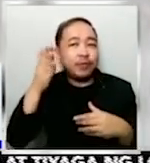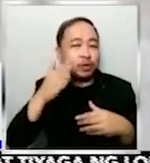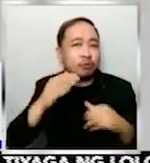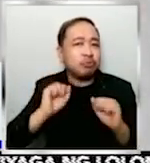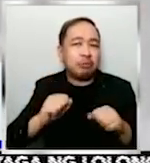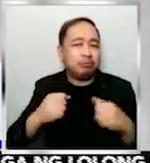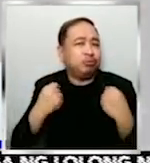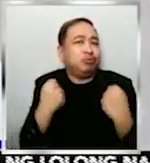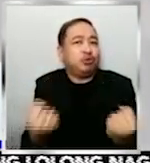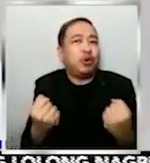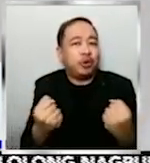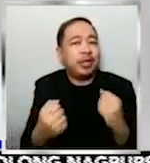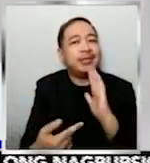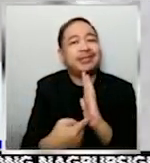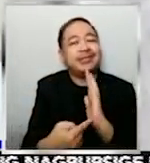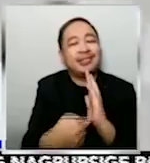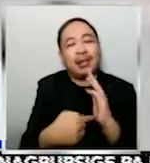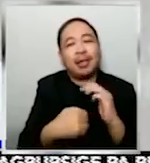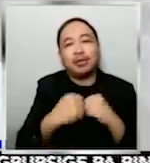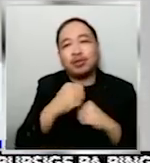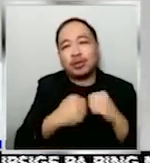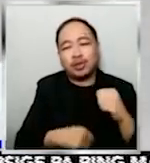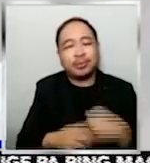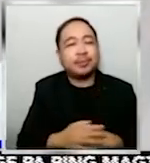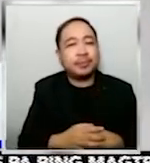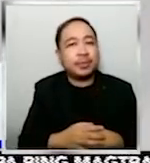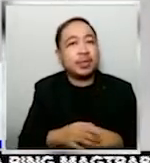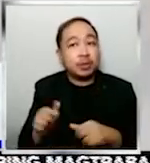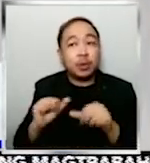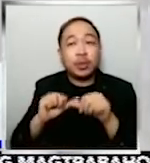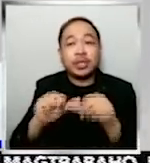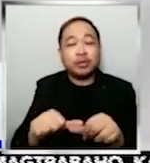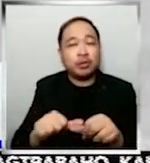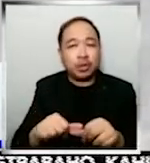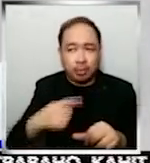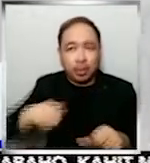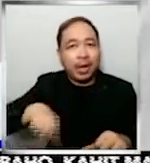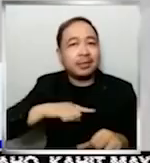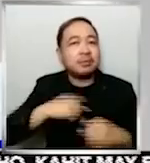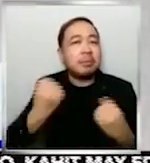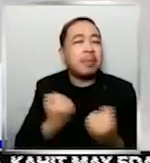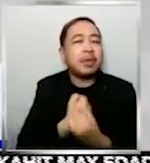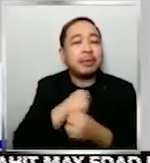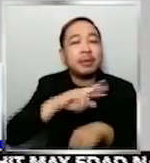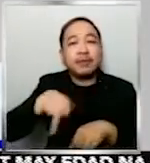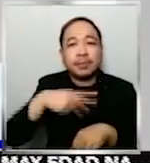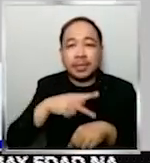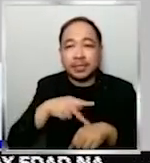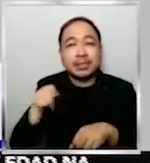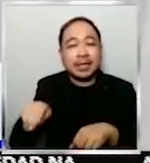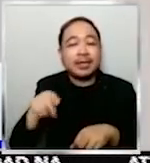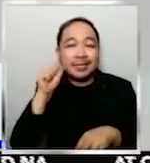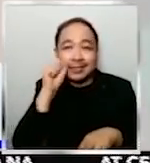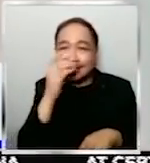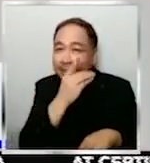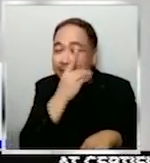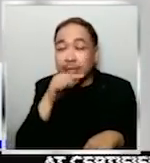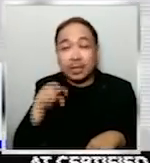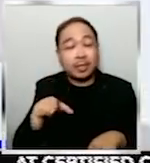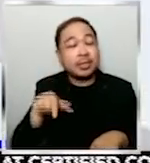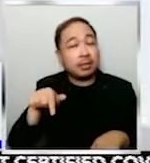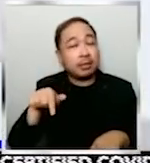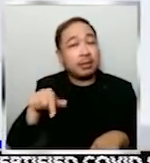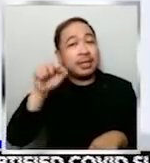Sa pagpapatuloy ng Mahalin Natin ang Pilipinas ride ni Mayor Sara Duterte sa Southern Leyte, nakipagkita siya sa ilang lokal na